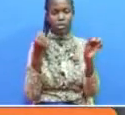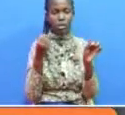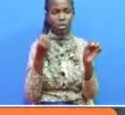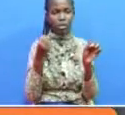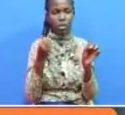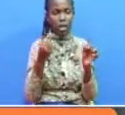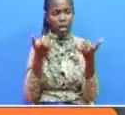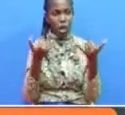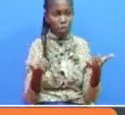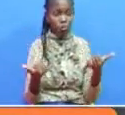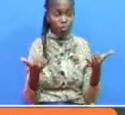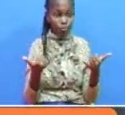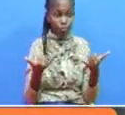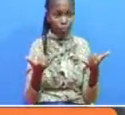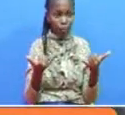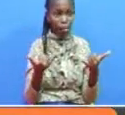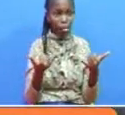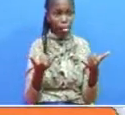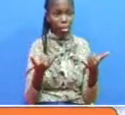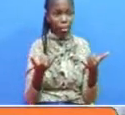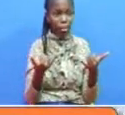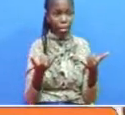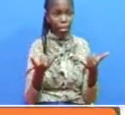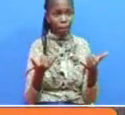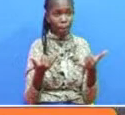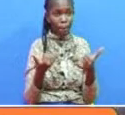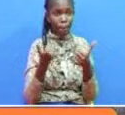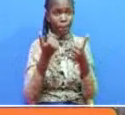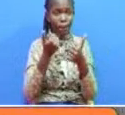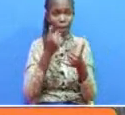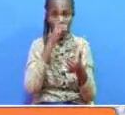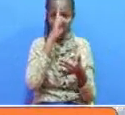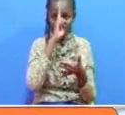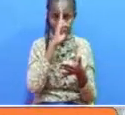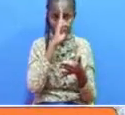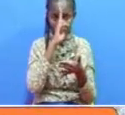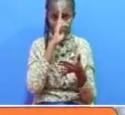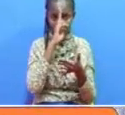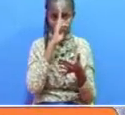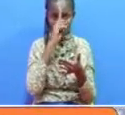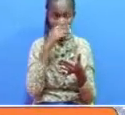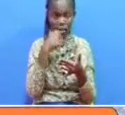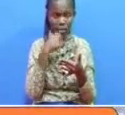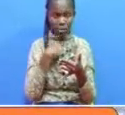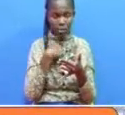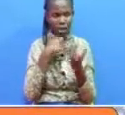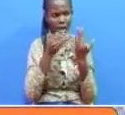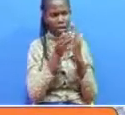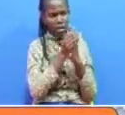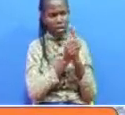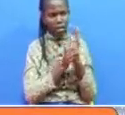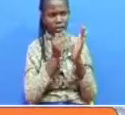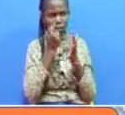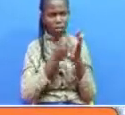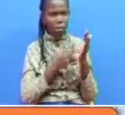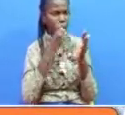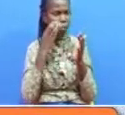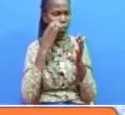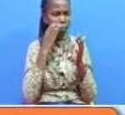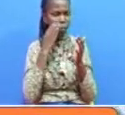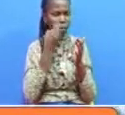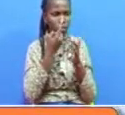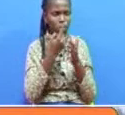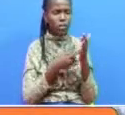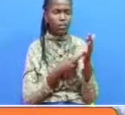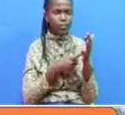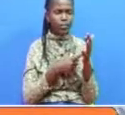wa sasa. Akona walinzi askari tuliona kwa gazeti ikisemwa na Matiangi